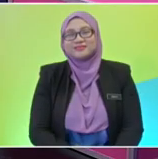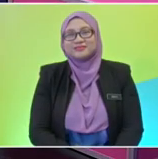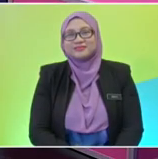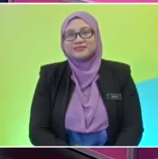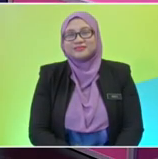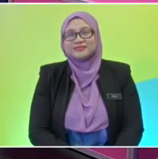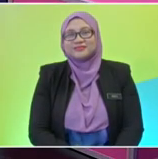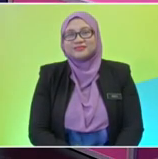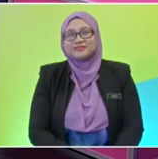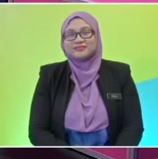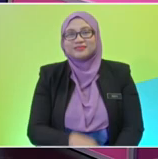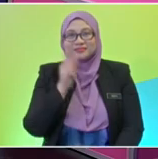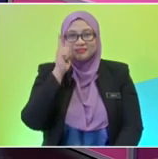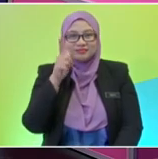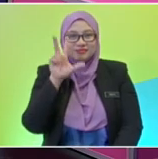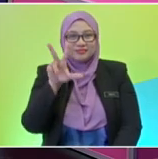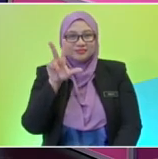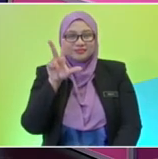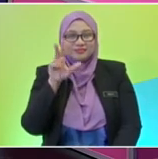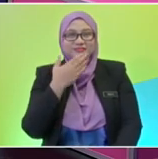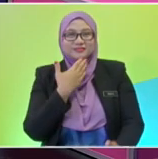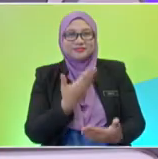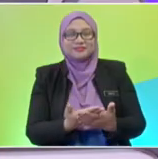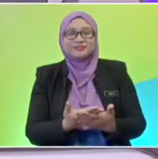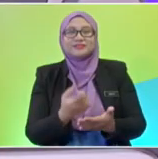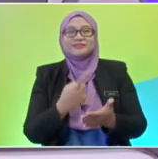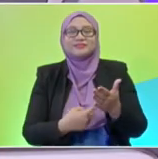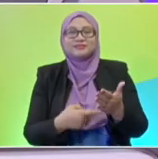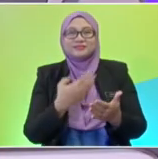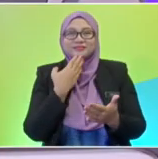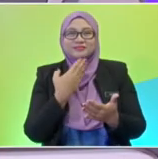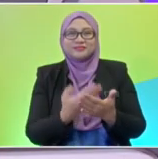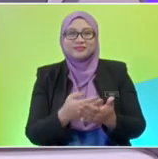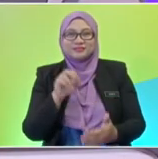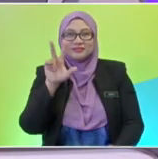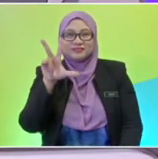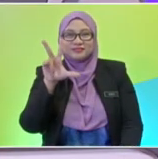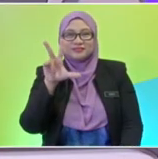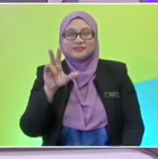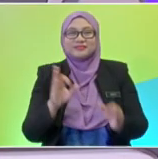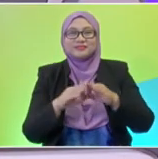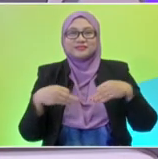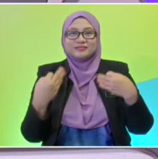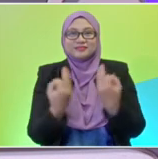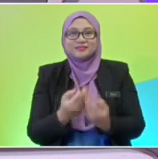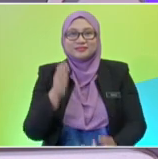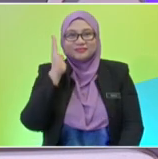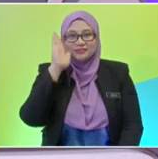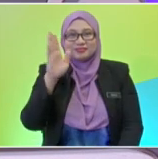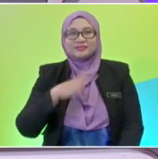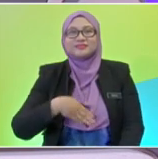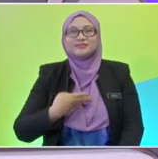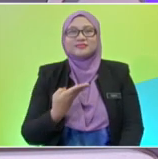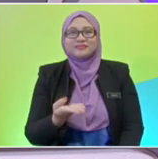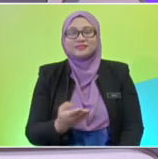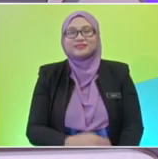kita udah lihat tiga kebaikan tadi oke apa kebaikan yang ketiga adalah keluarga akan bahagia lebih bahagia